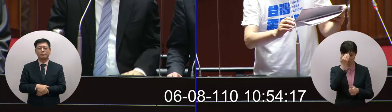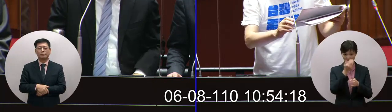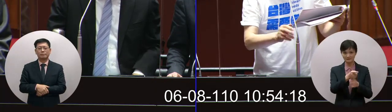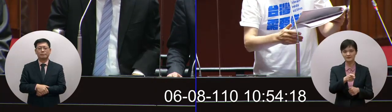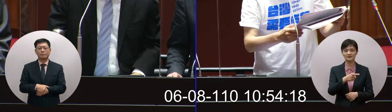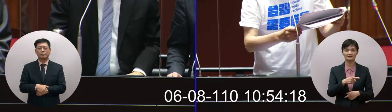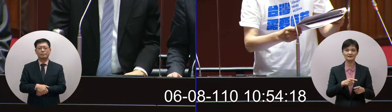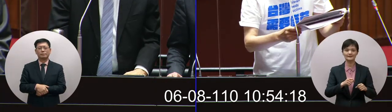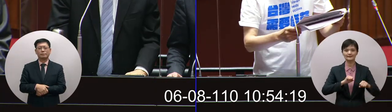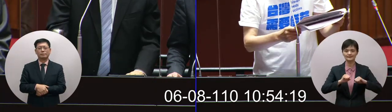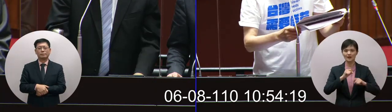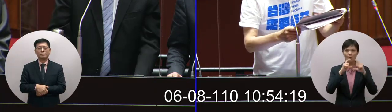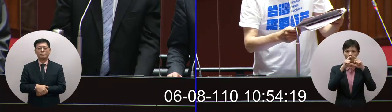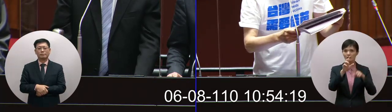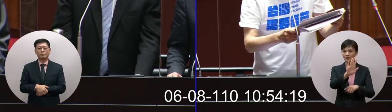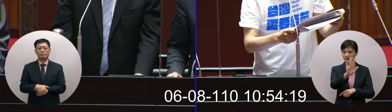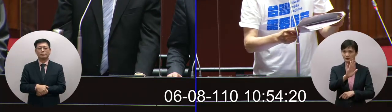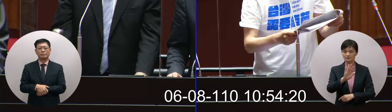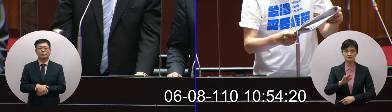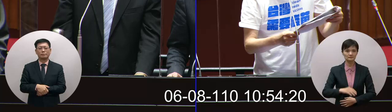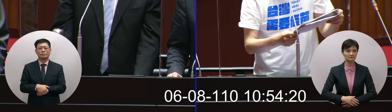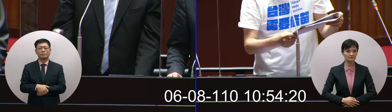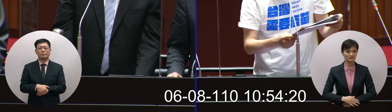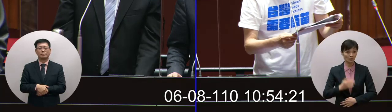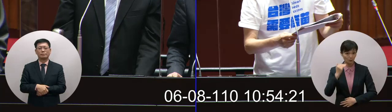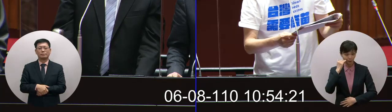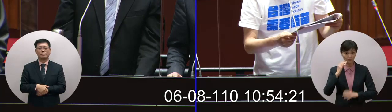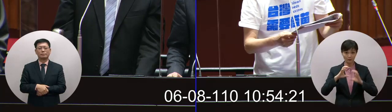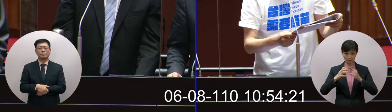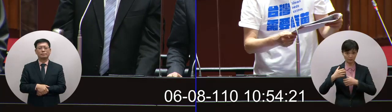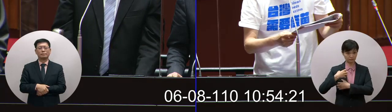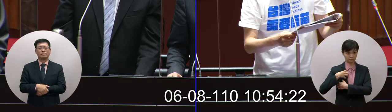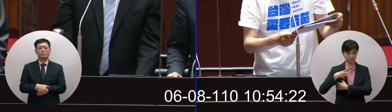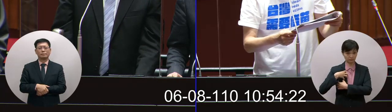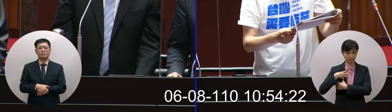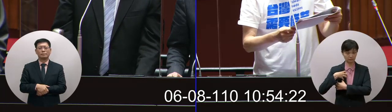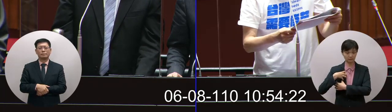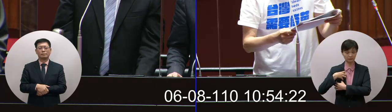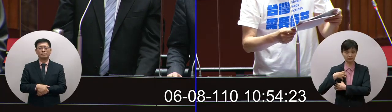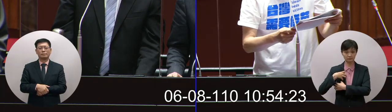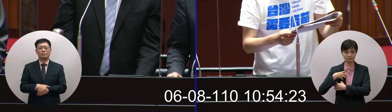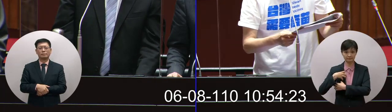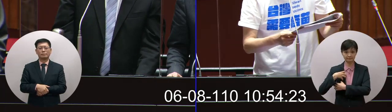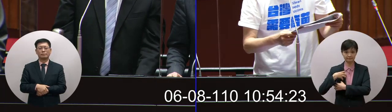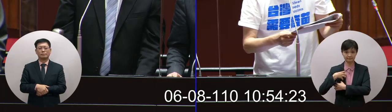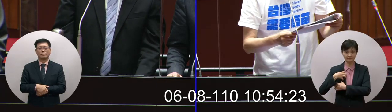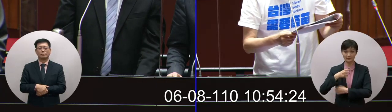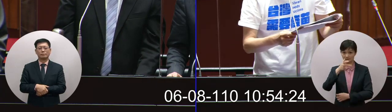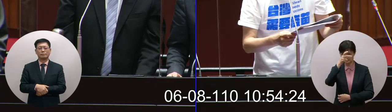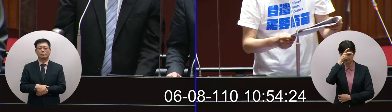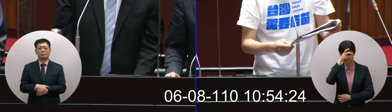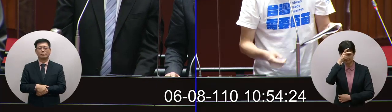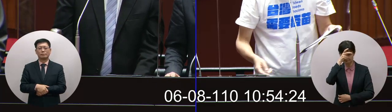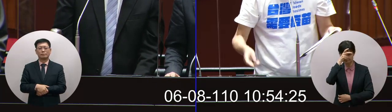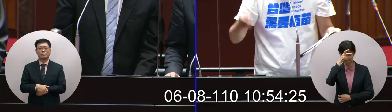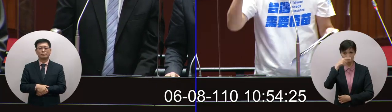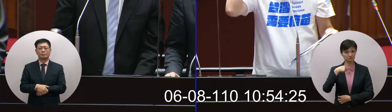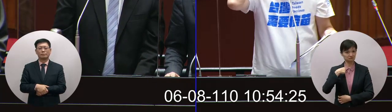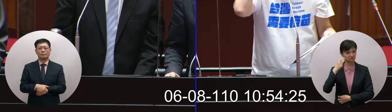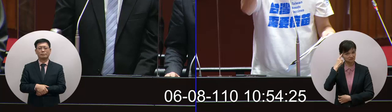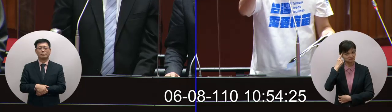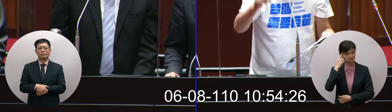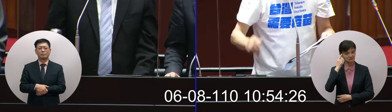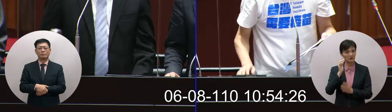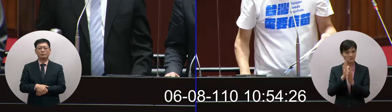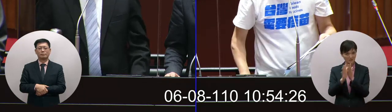要抢答了哈。如果说是国军， 如果这是警察，我都觉得他